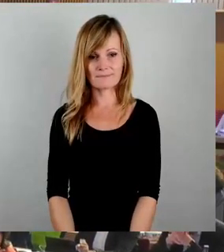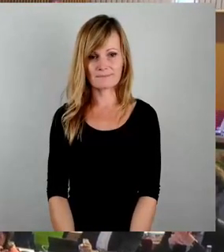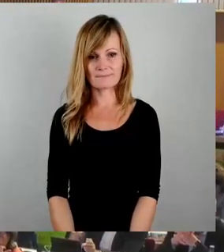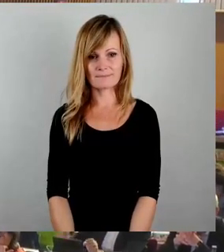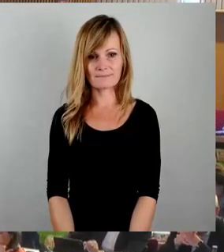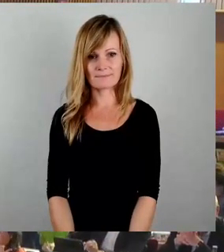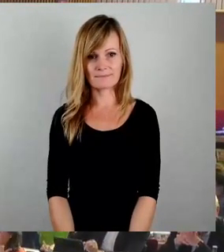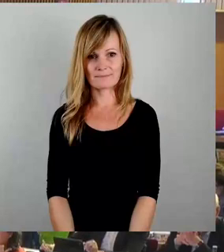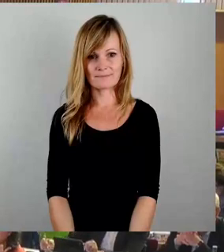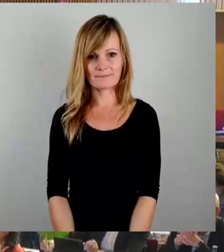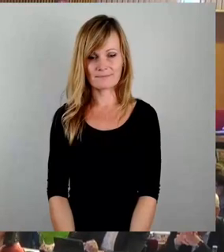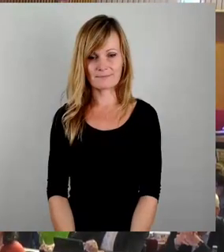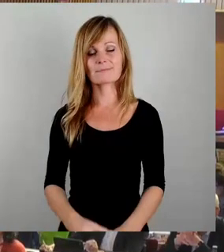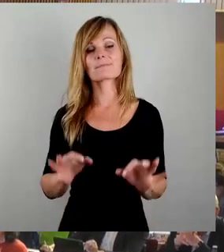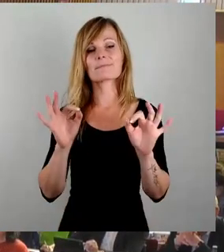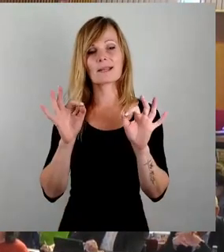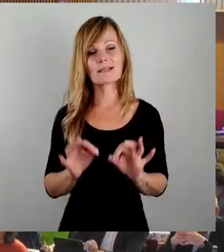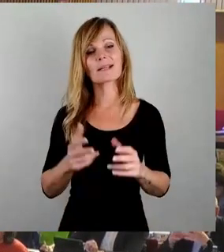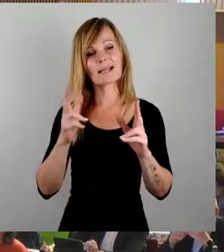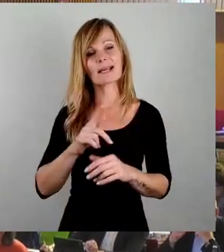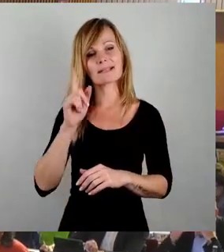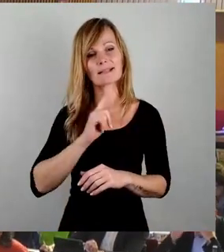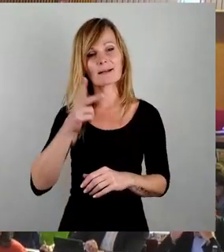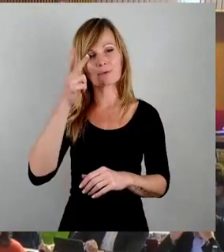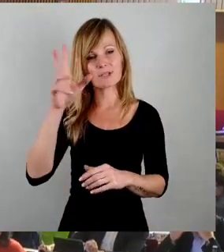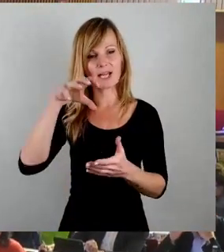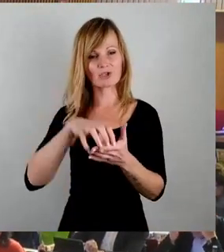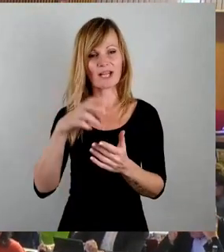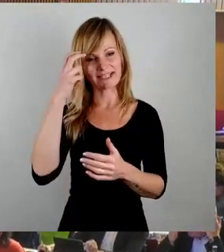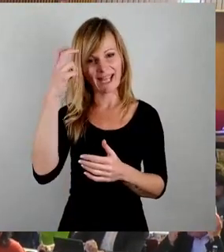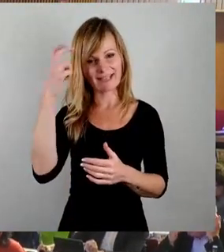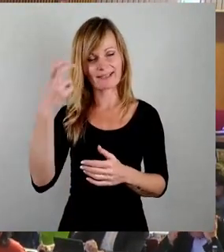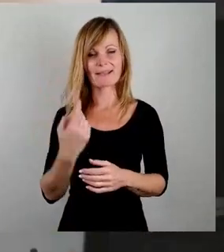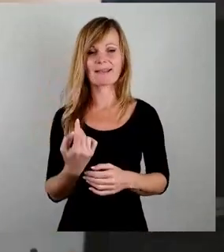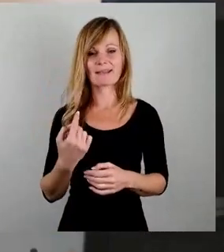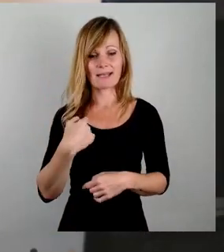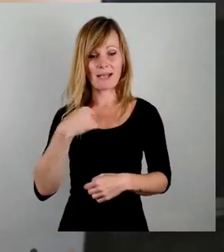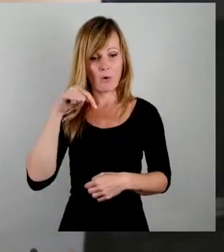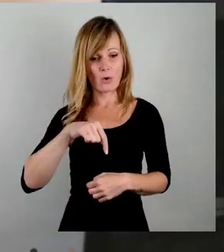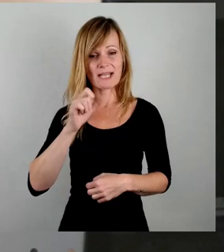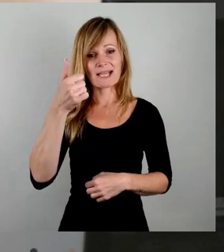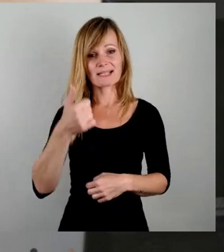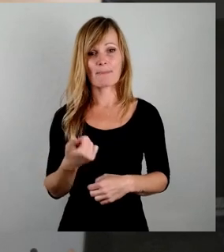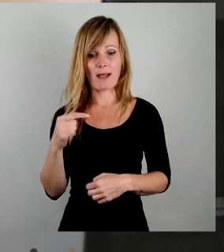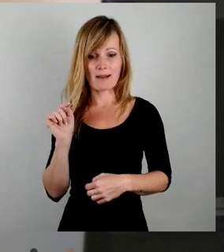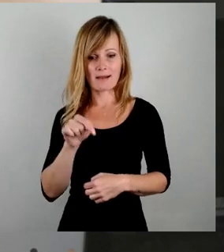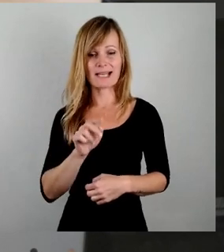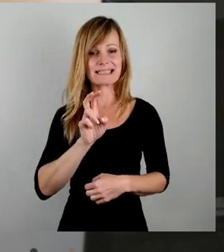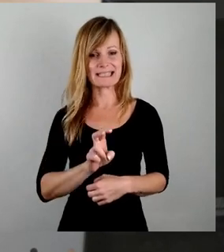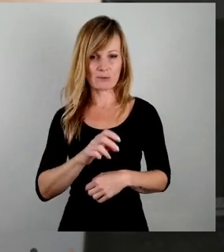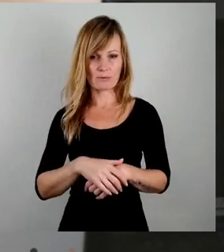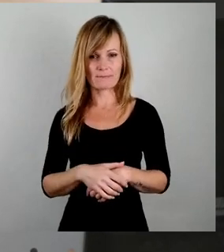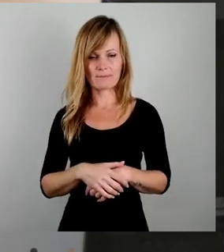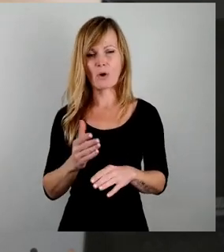Ja, sehr geehrte Damen und Herren Stadträte, ich bin heute das erste Mal zu so einer Sitzung und gestatten Sie mir eine kleine